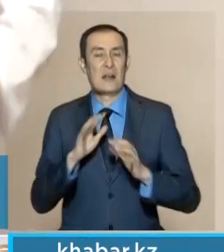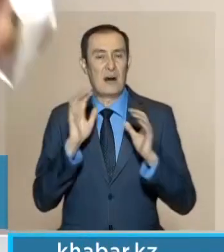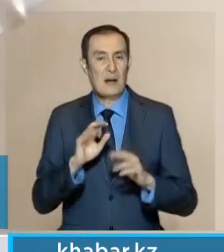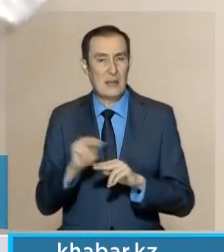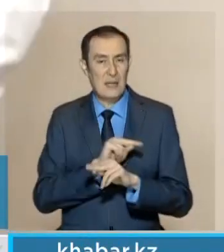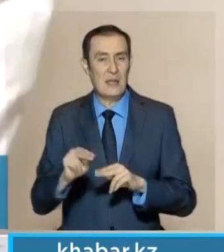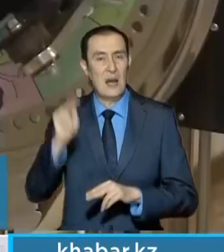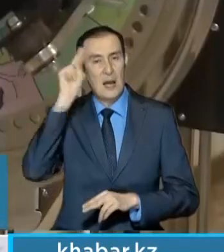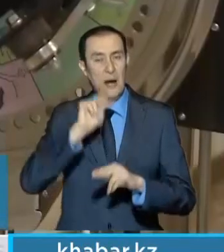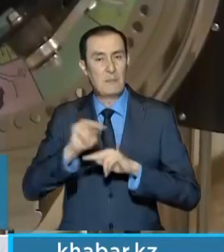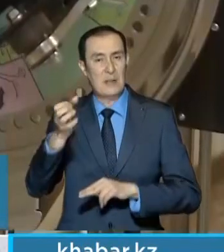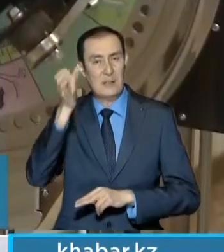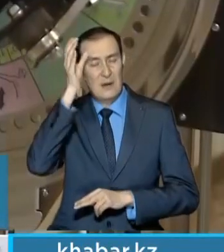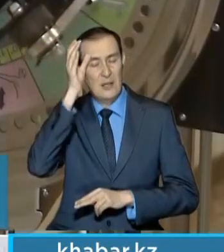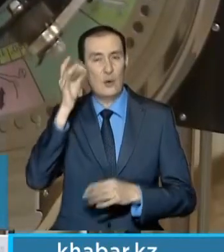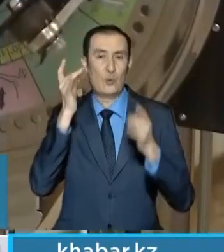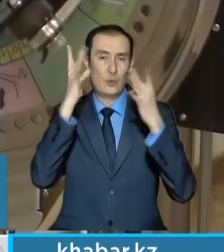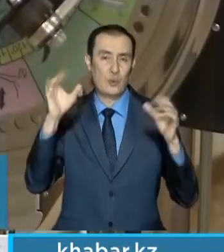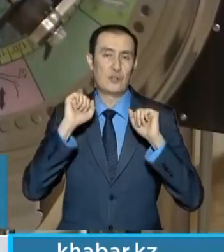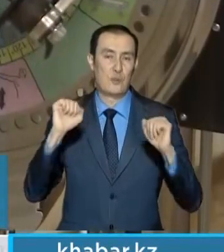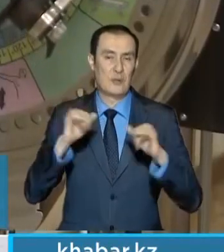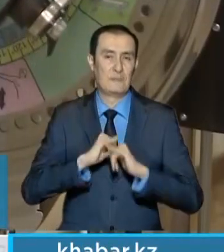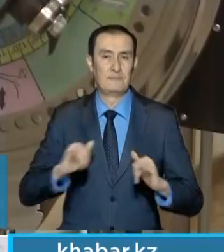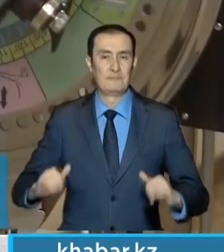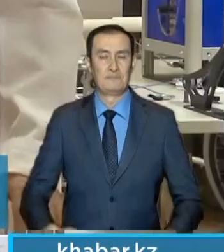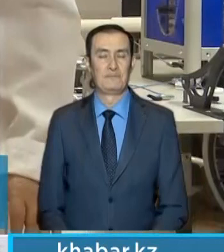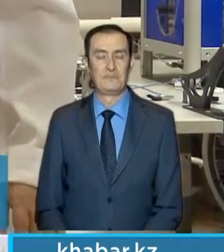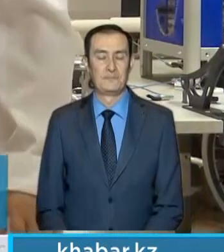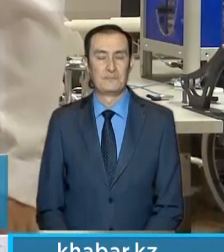здравоохранения, образования, культуры и спорта.